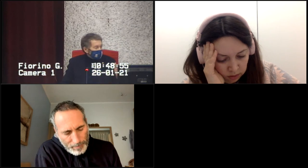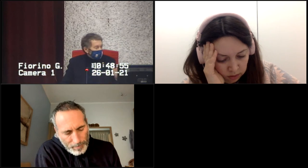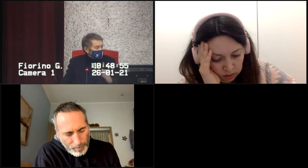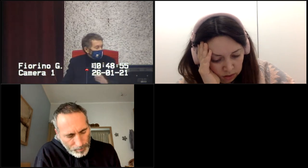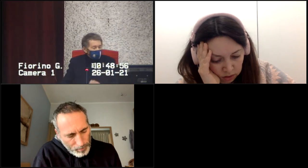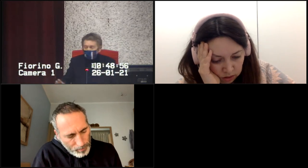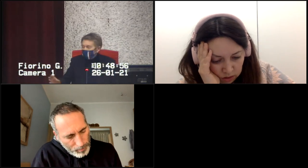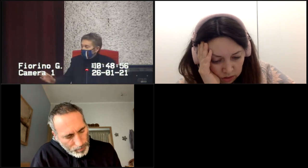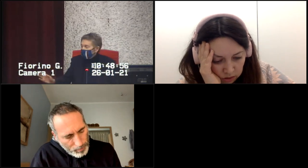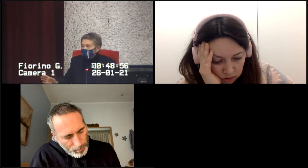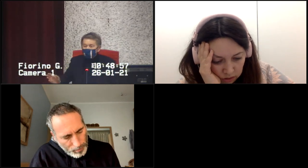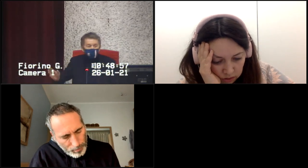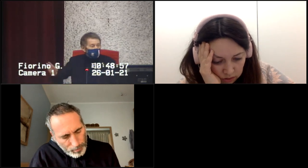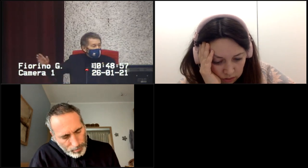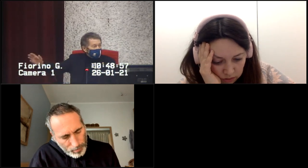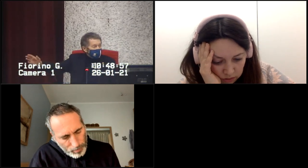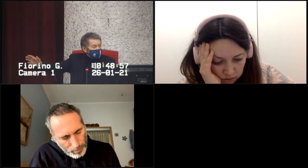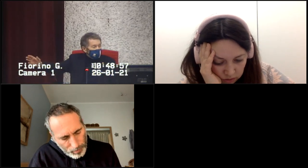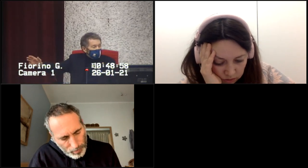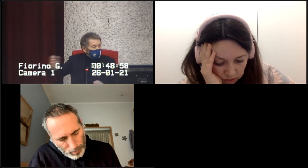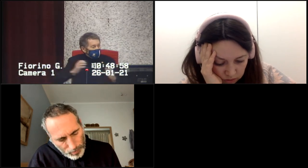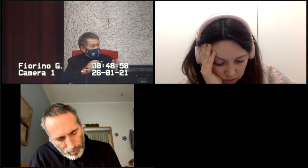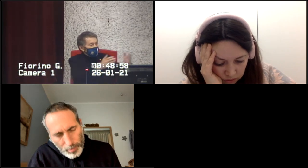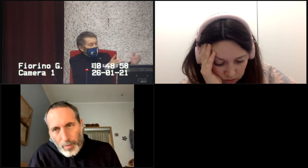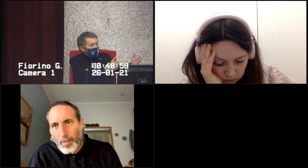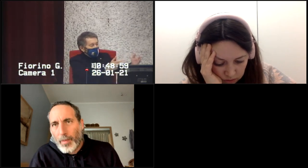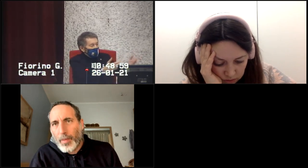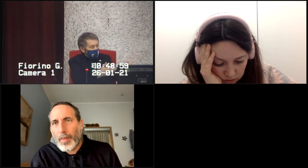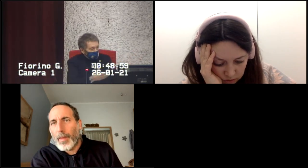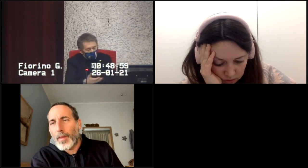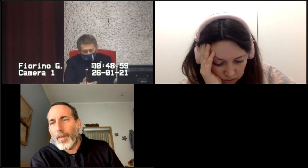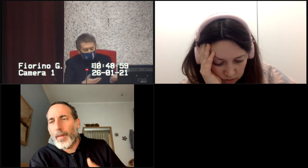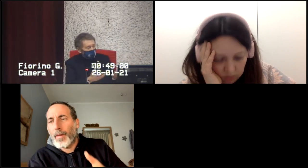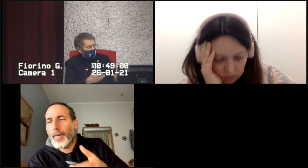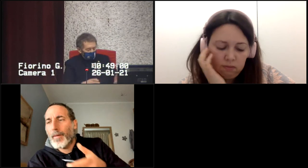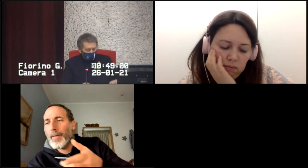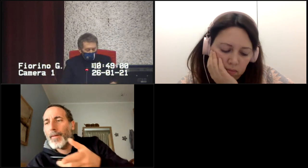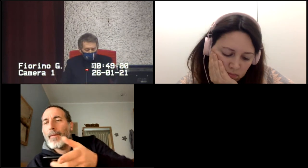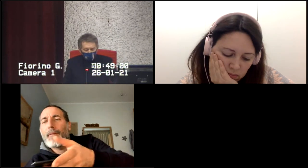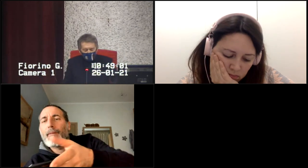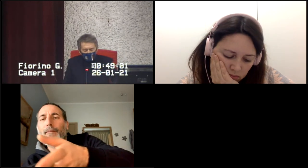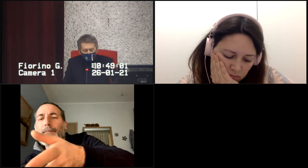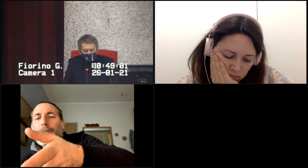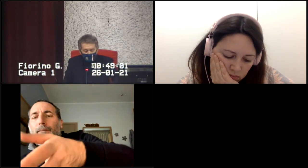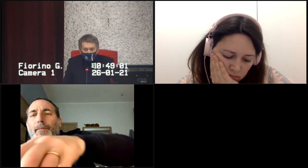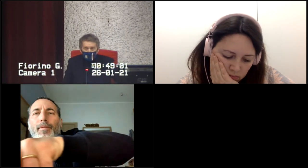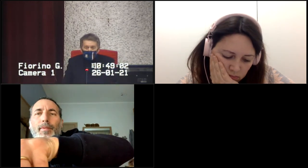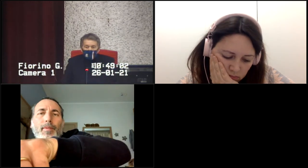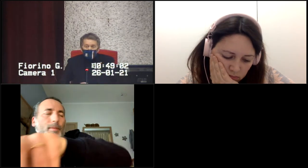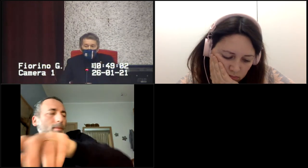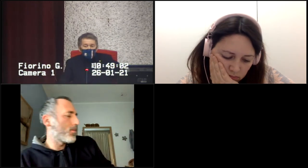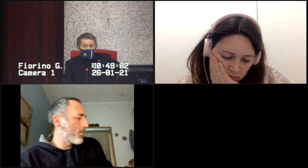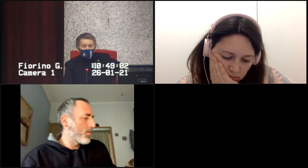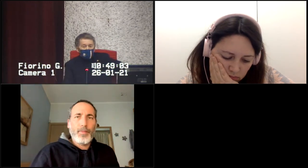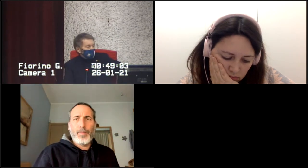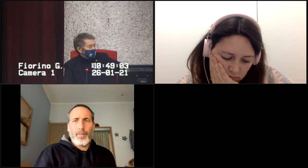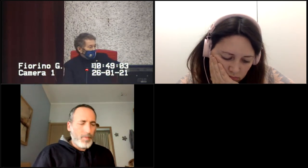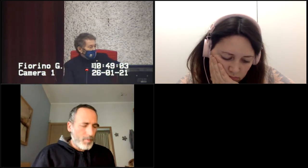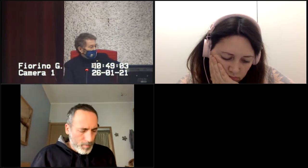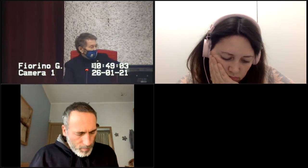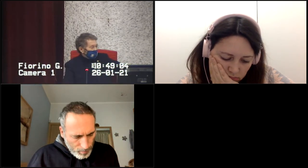Siccome è stata rivolta più volte al sindaco che guardava di là, io invece guardo lei e avrei piacere di guardare. Io